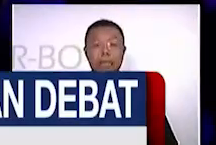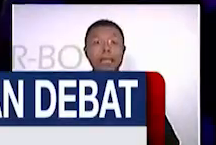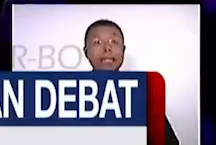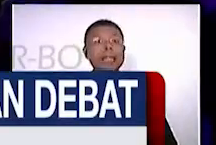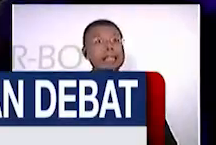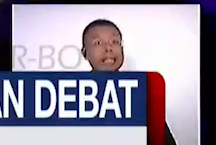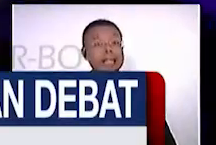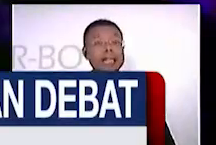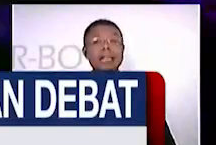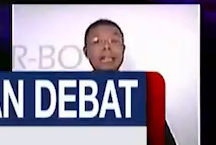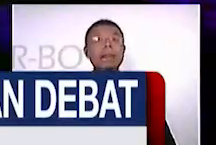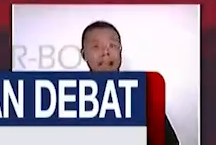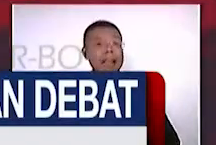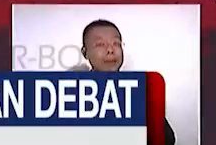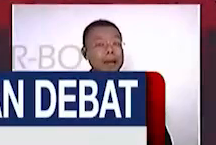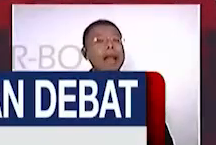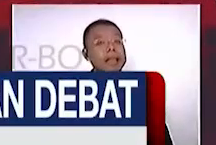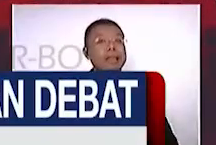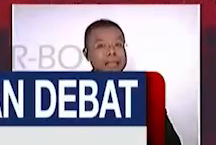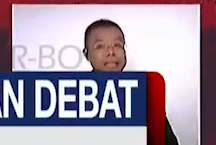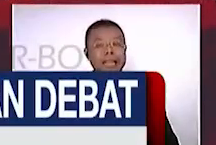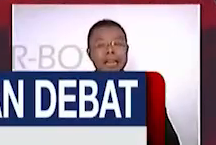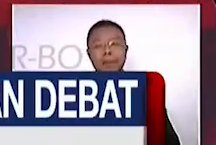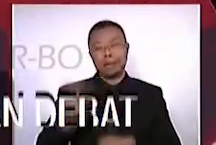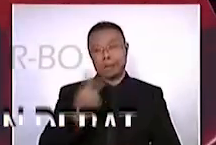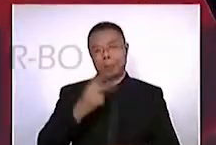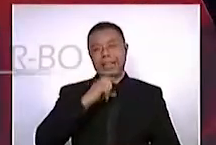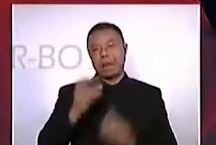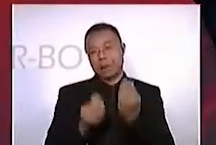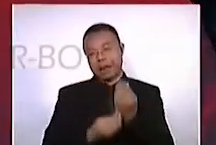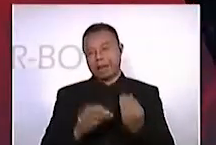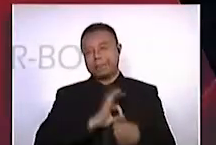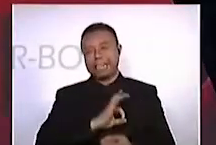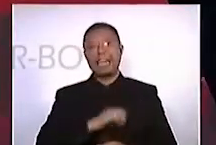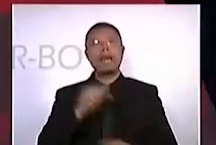tema pertahanan, keamanan, hubungan internasional, dan geopolitik. Tim iNews melaporkan.